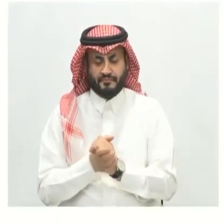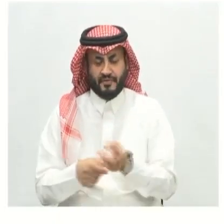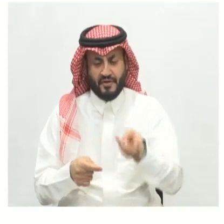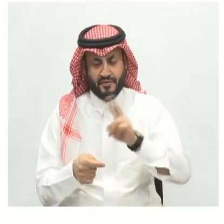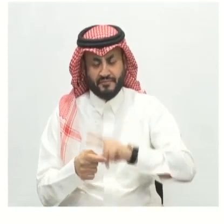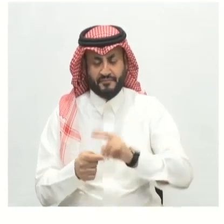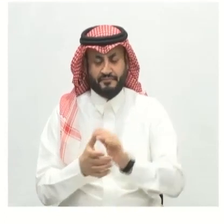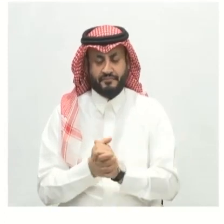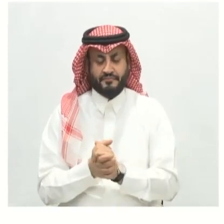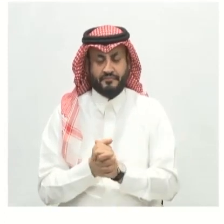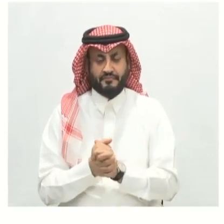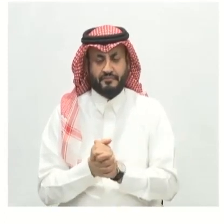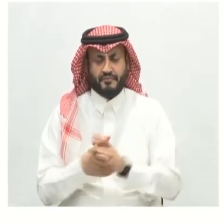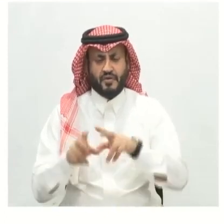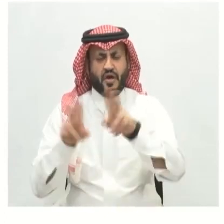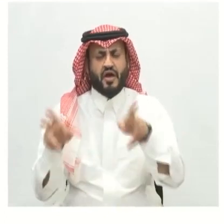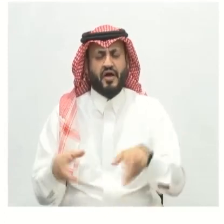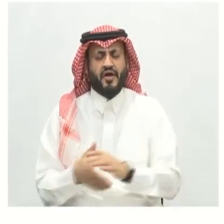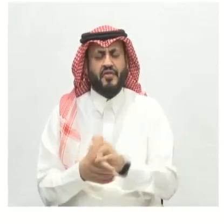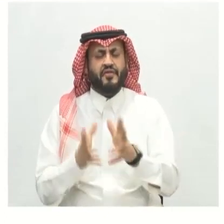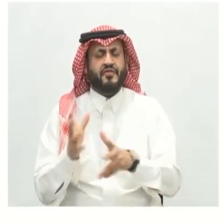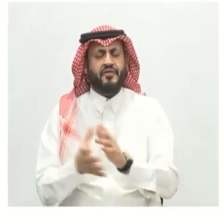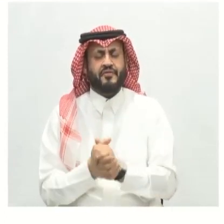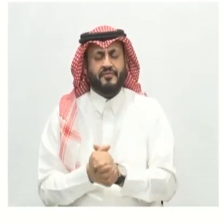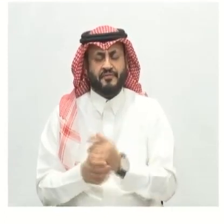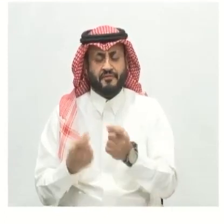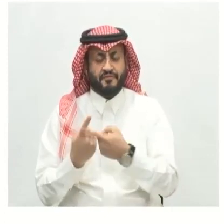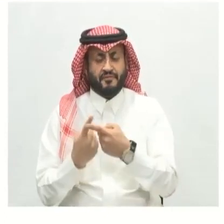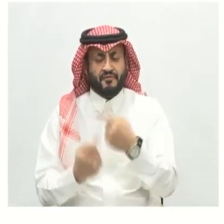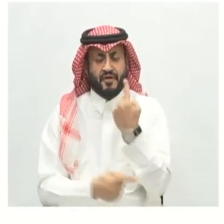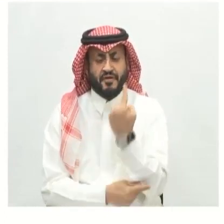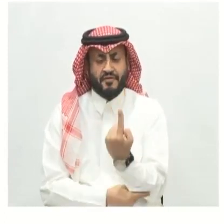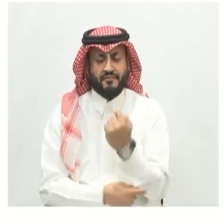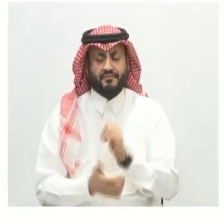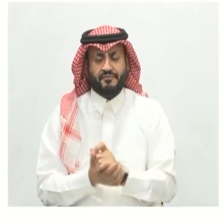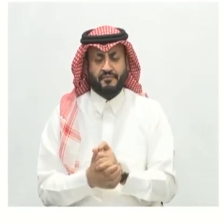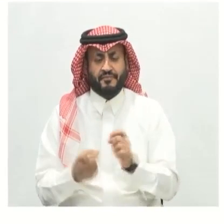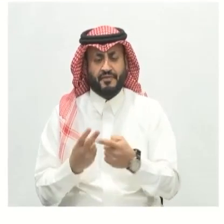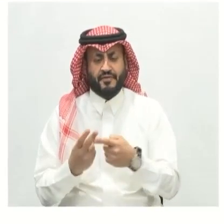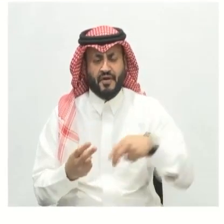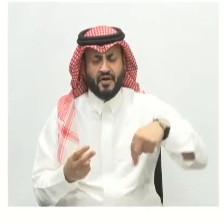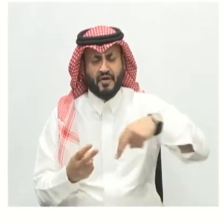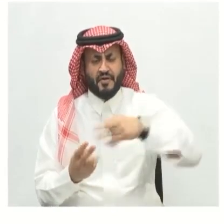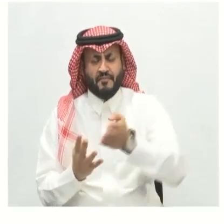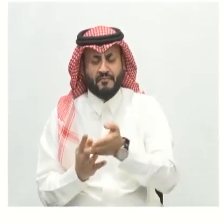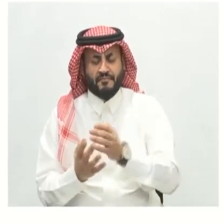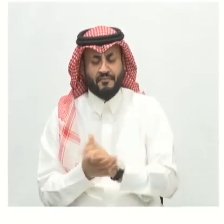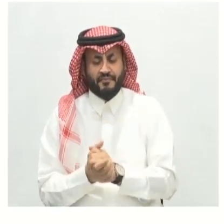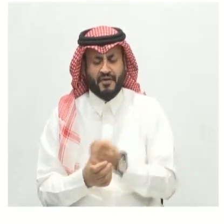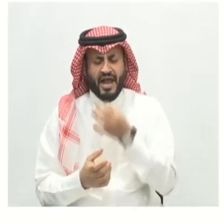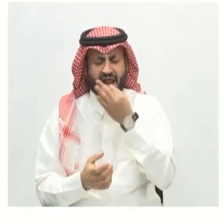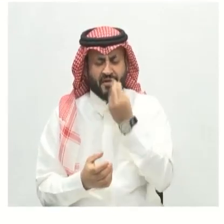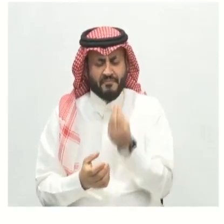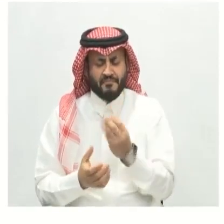اخرى مظاهر الذوق العام اولها الاستئذان التوسط في المشي خفض